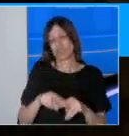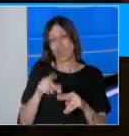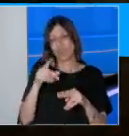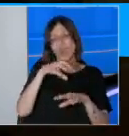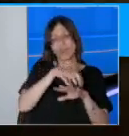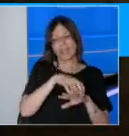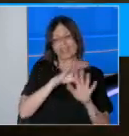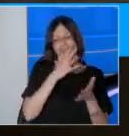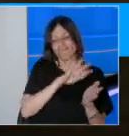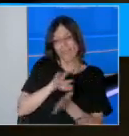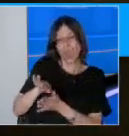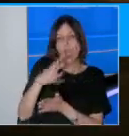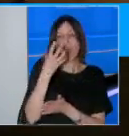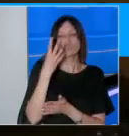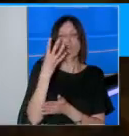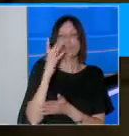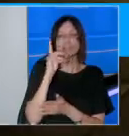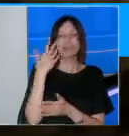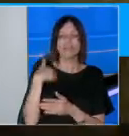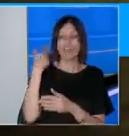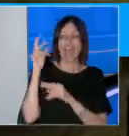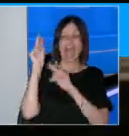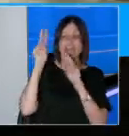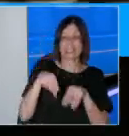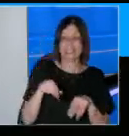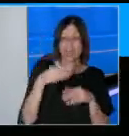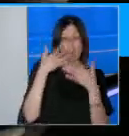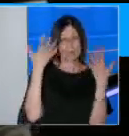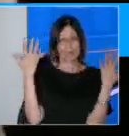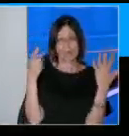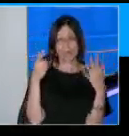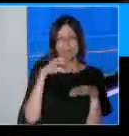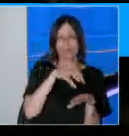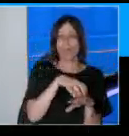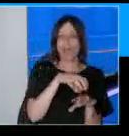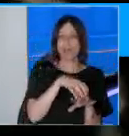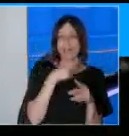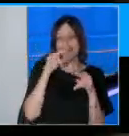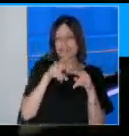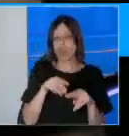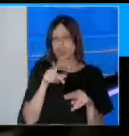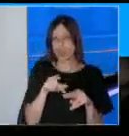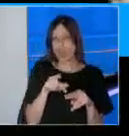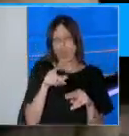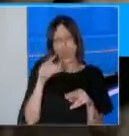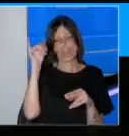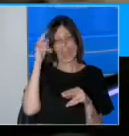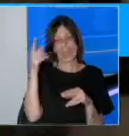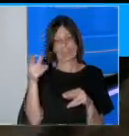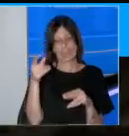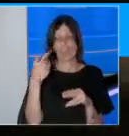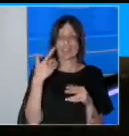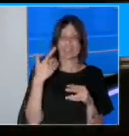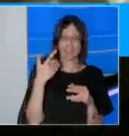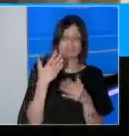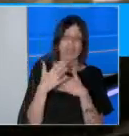כחצר אחורית. 54 שנים אחרי שחזרנו לכאן, בעצם נתברר שהר הבית, השארנו אותו ירדני, השארנו אותו בידי האויב